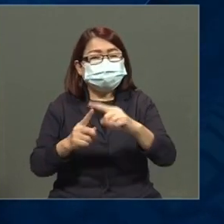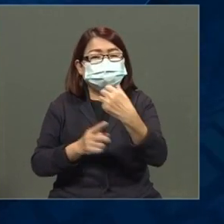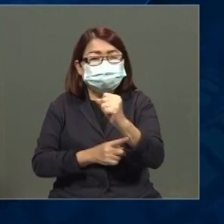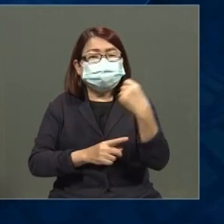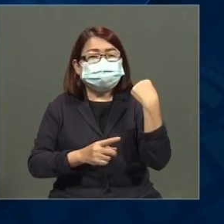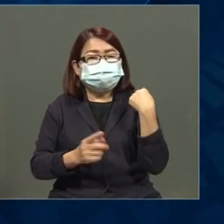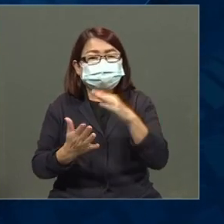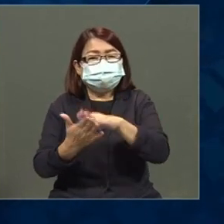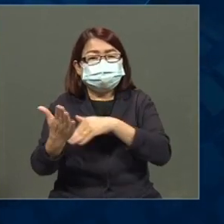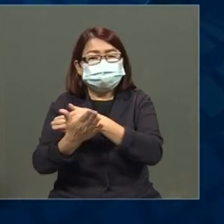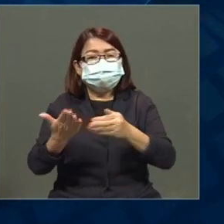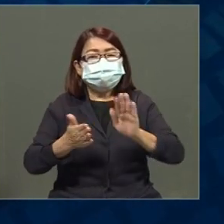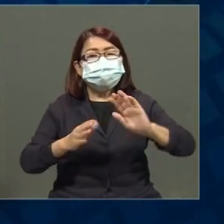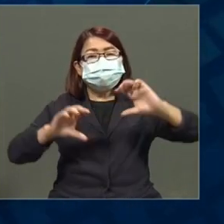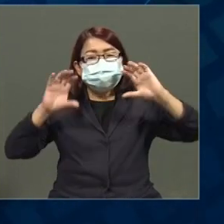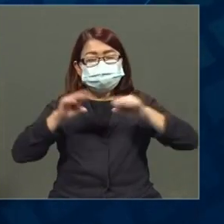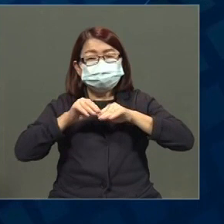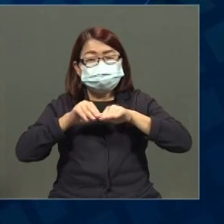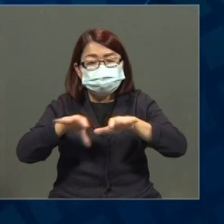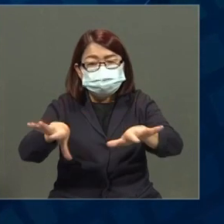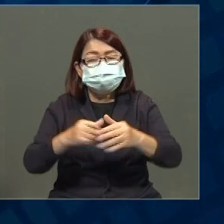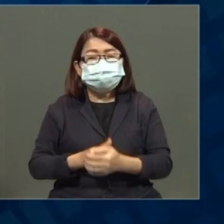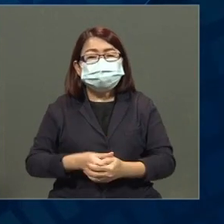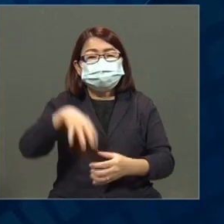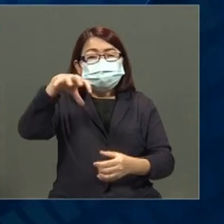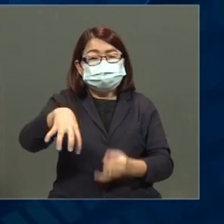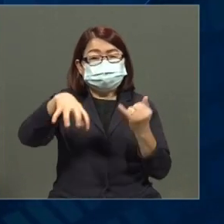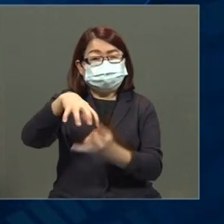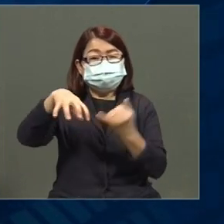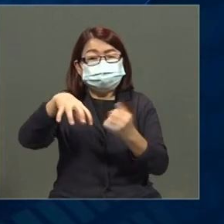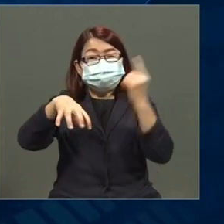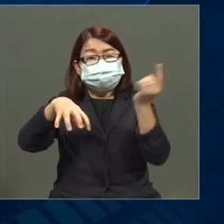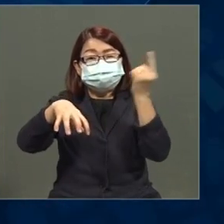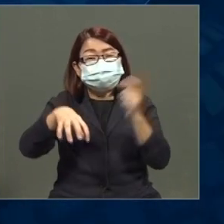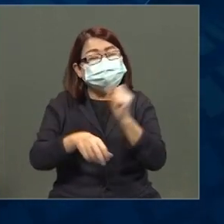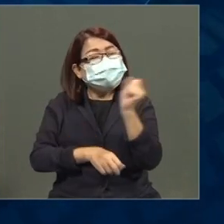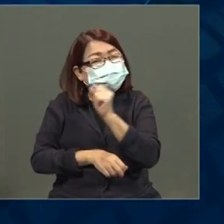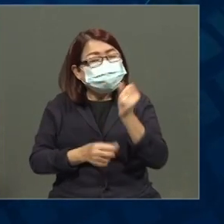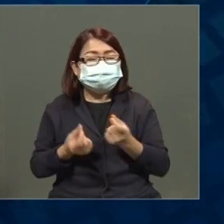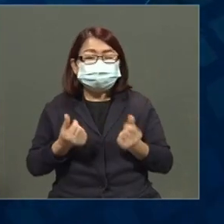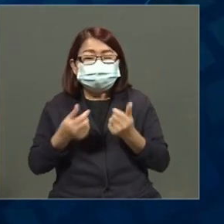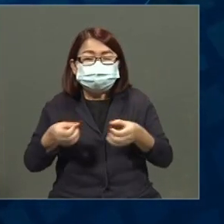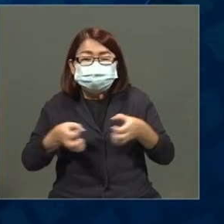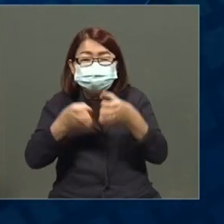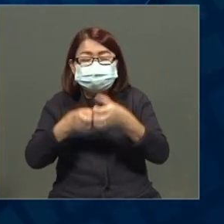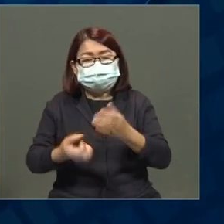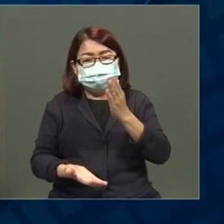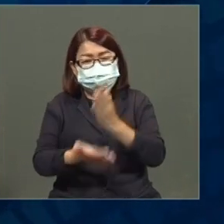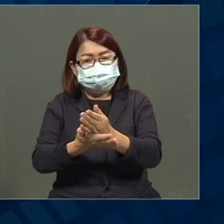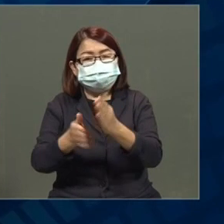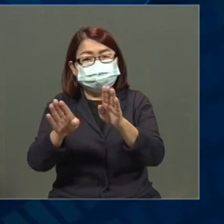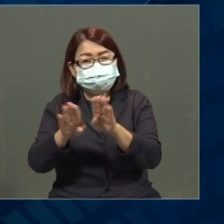กมาตรการปิดสถานบันเทิงต่อมาเนี่ยนะคะก็ในช่วงระยะเวลาสงกร